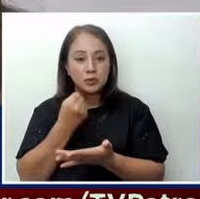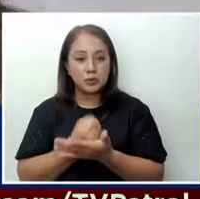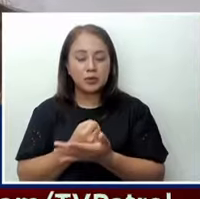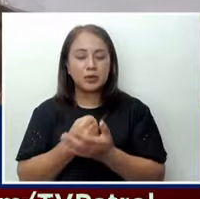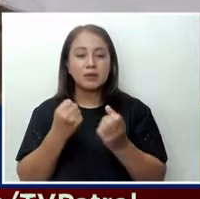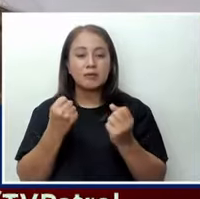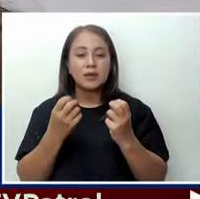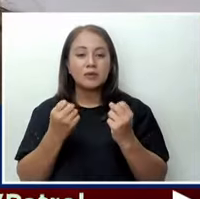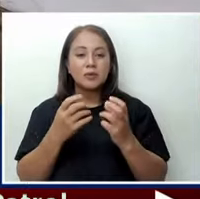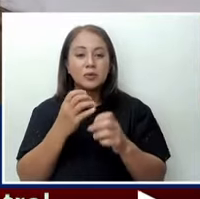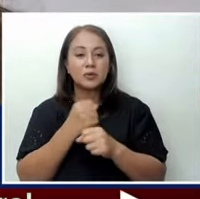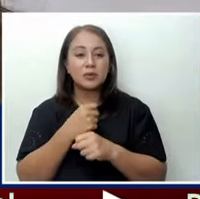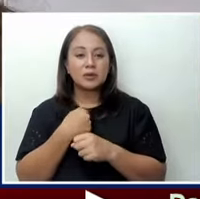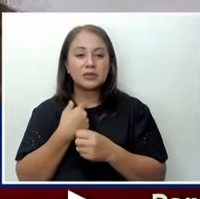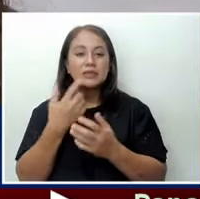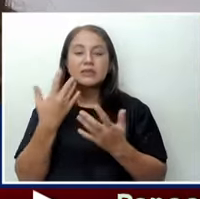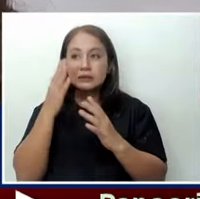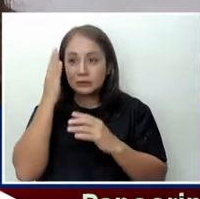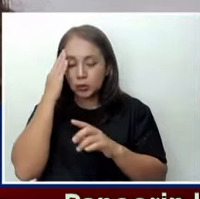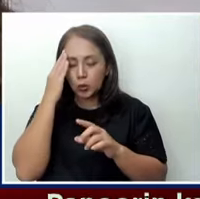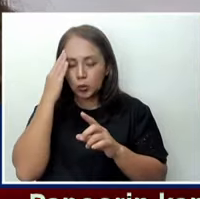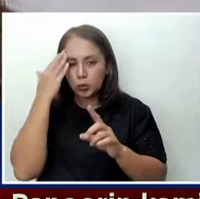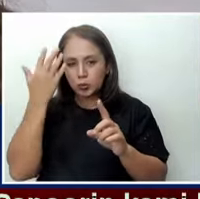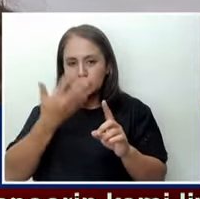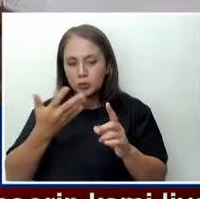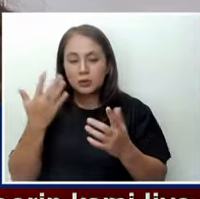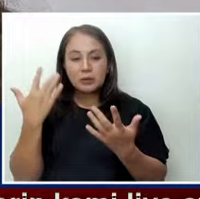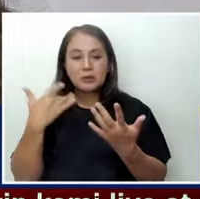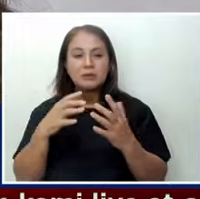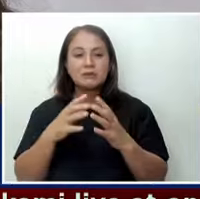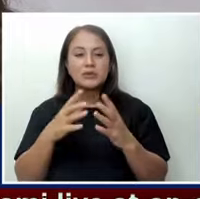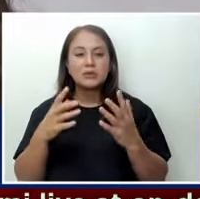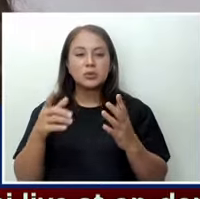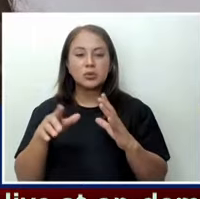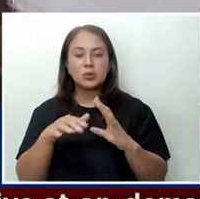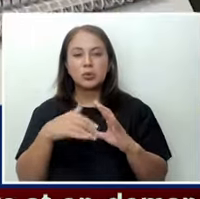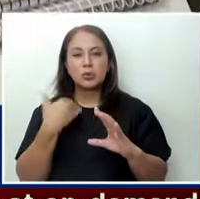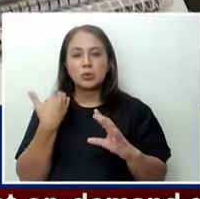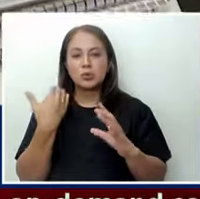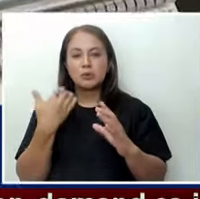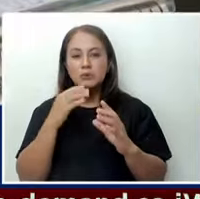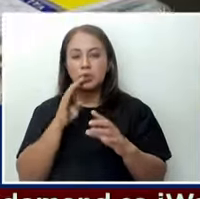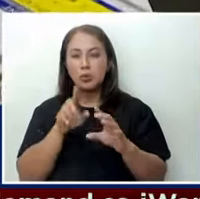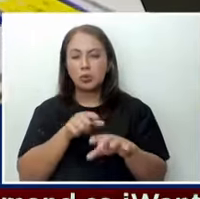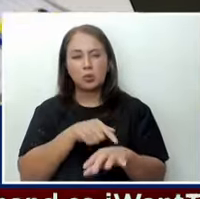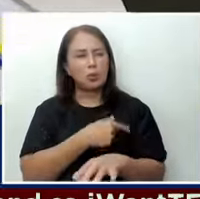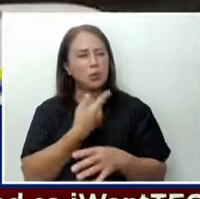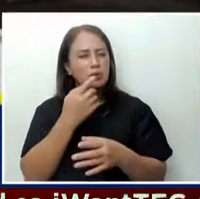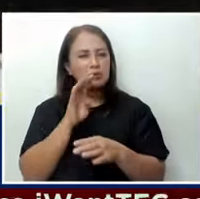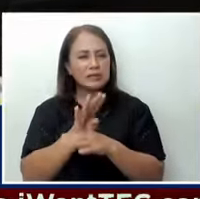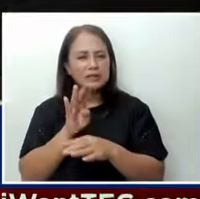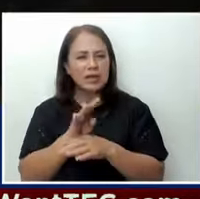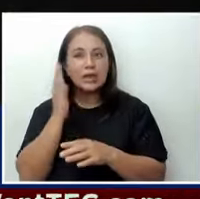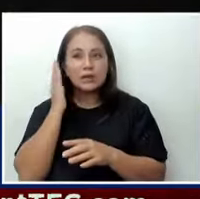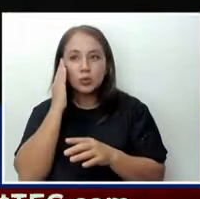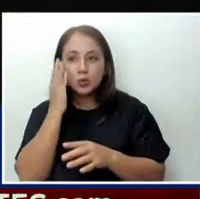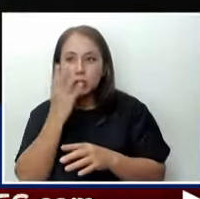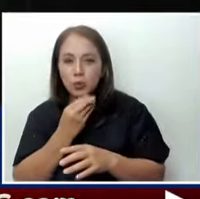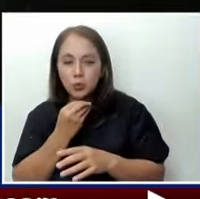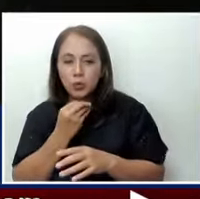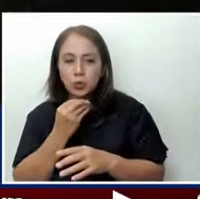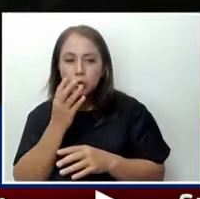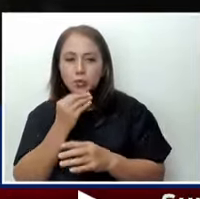nung kumukuha sa akin is kilala ko po talaga. Kasi sa sobrang tagal ng nag-online business ako, alam ko na po kung sino yung